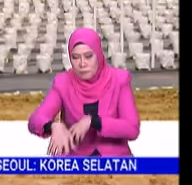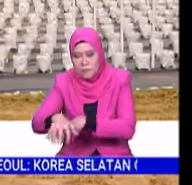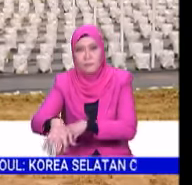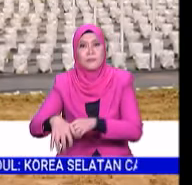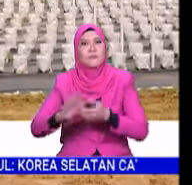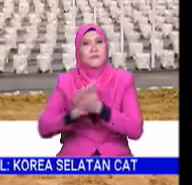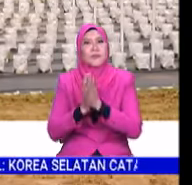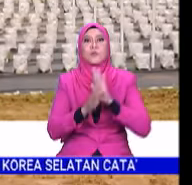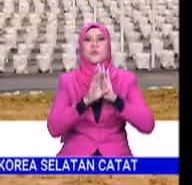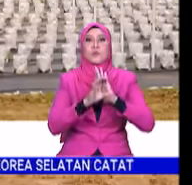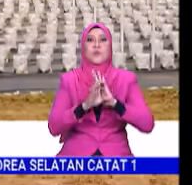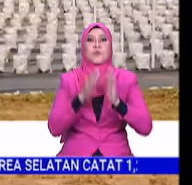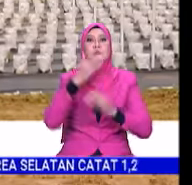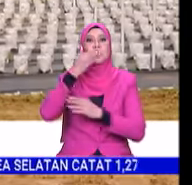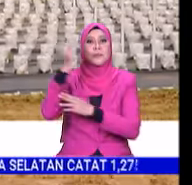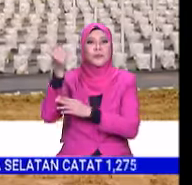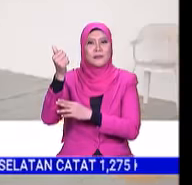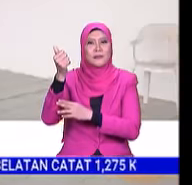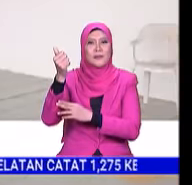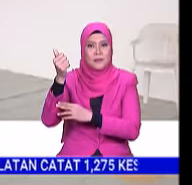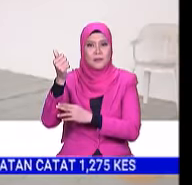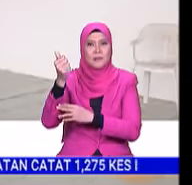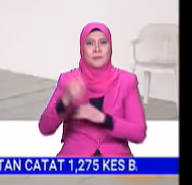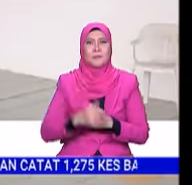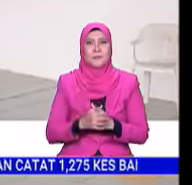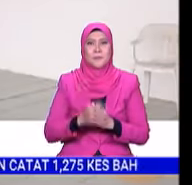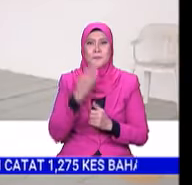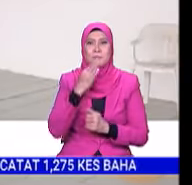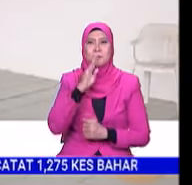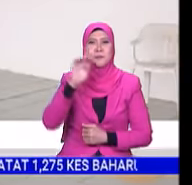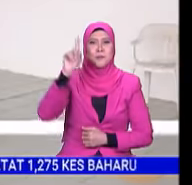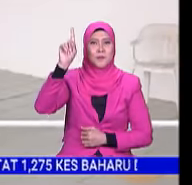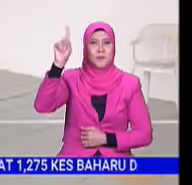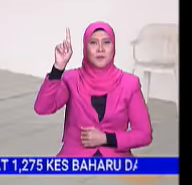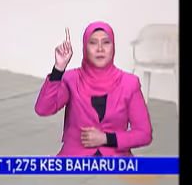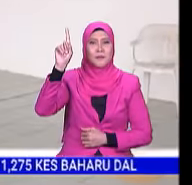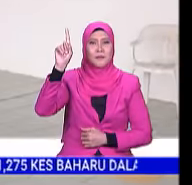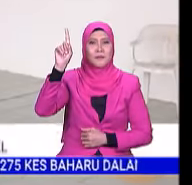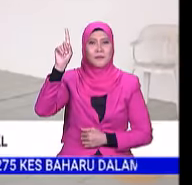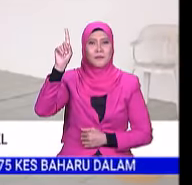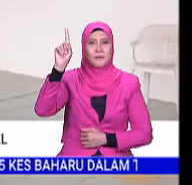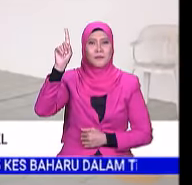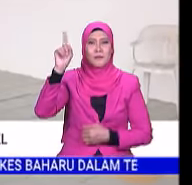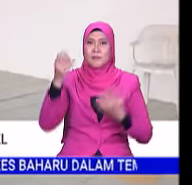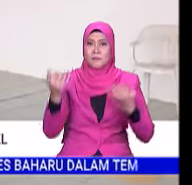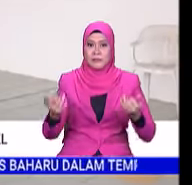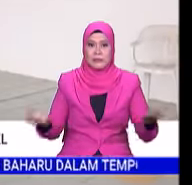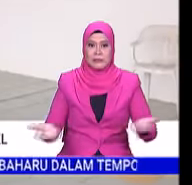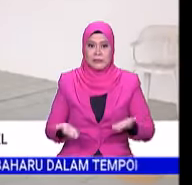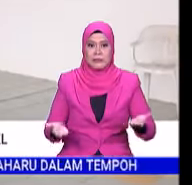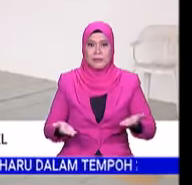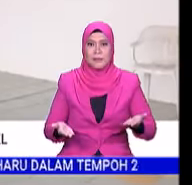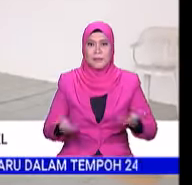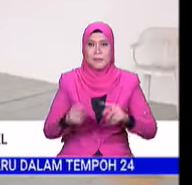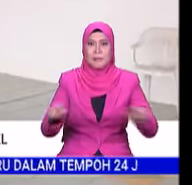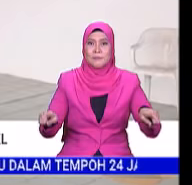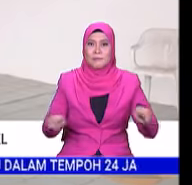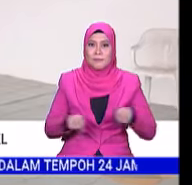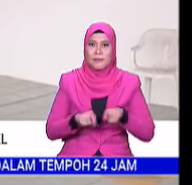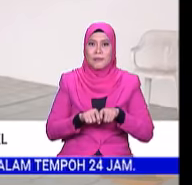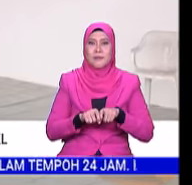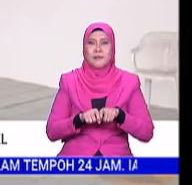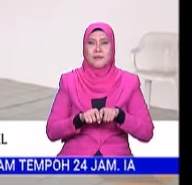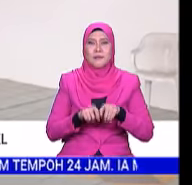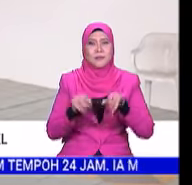kepada gelandangan-gelandangan sedia ada di luar sana. Okay, ini alhamdulillah lah kita tengok mereka happy di sinilah, sebabnya ditempatkan,